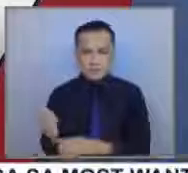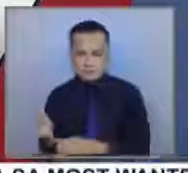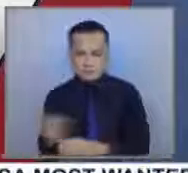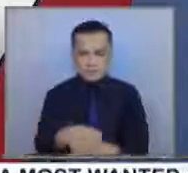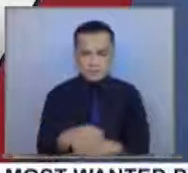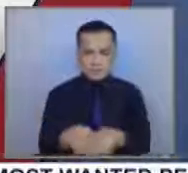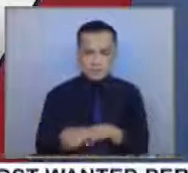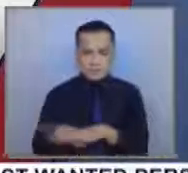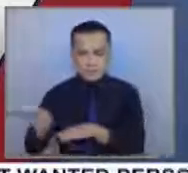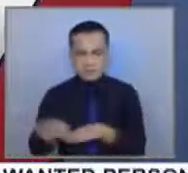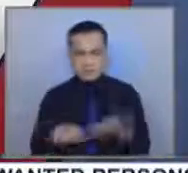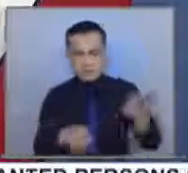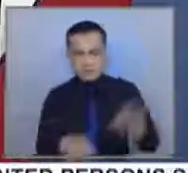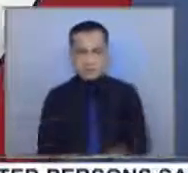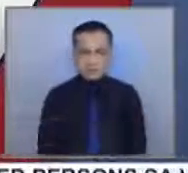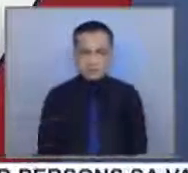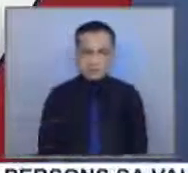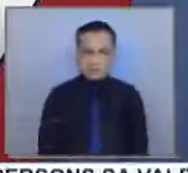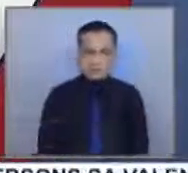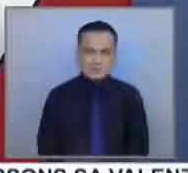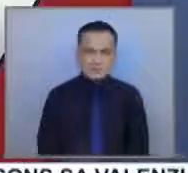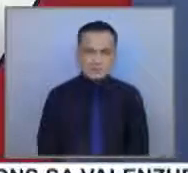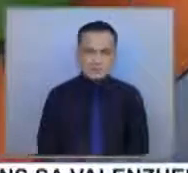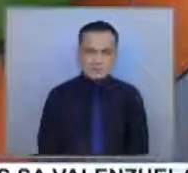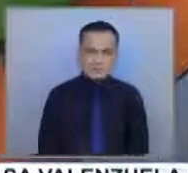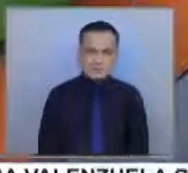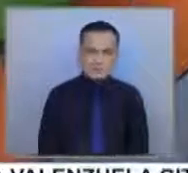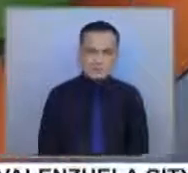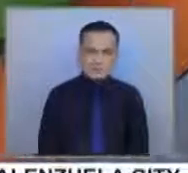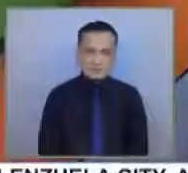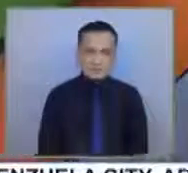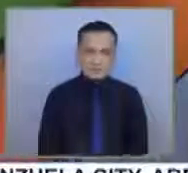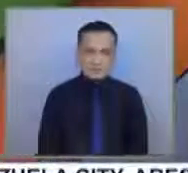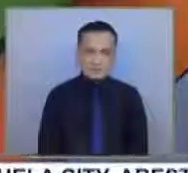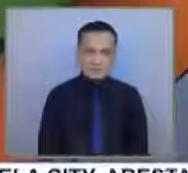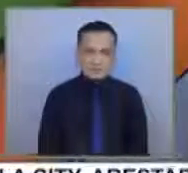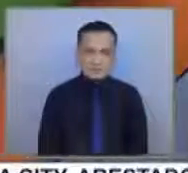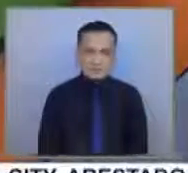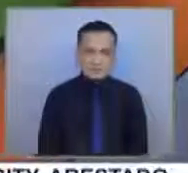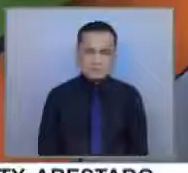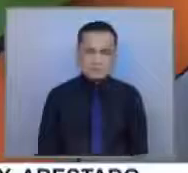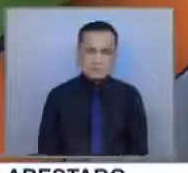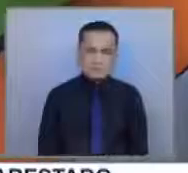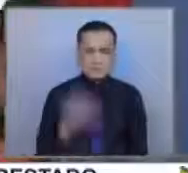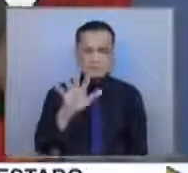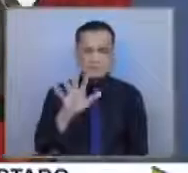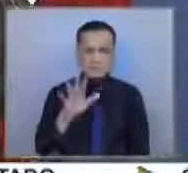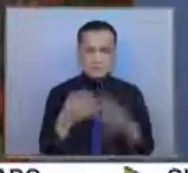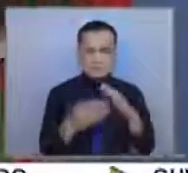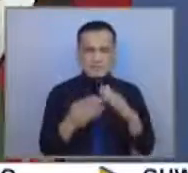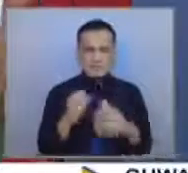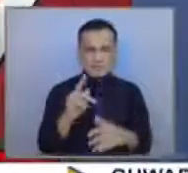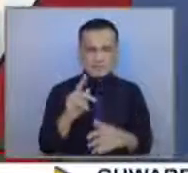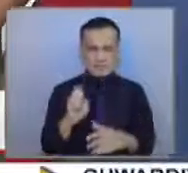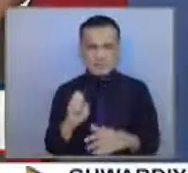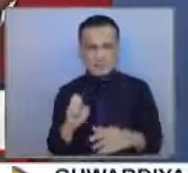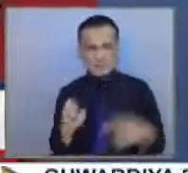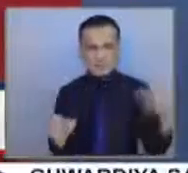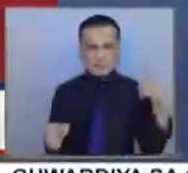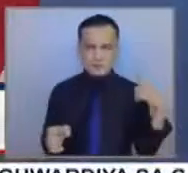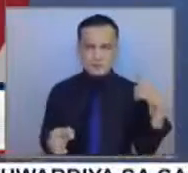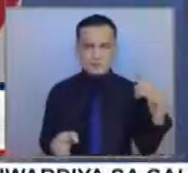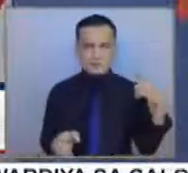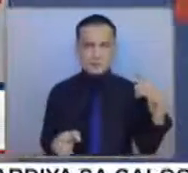tayo, proceed na po tayo dun okay. sa... Sige po. Sige. Cinco terras, sige. Five basic strike. From here, left fighting form. Mm-hmm. So, ito po yung